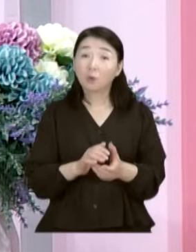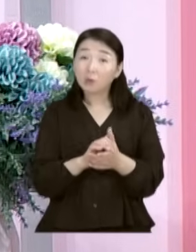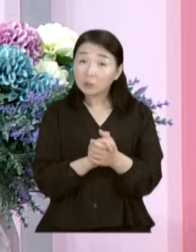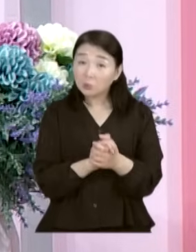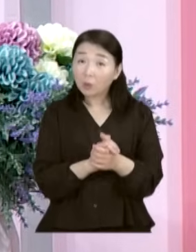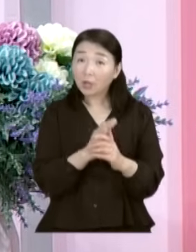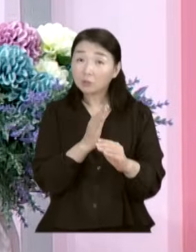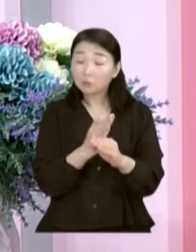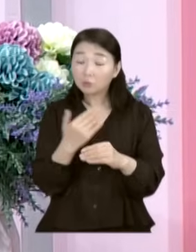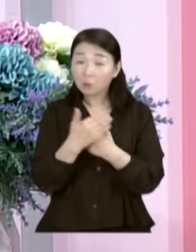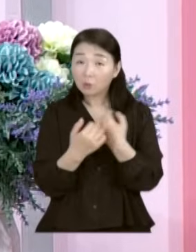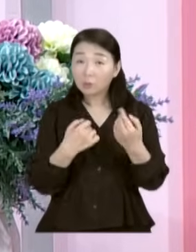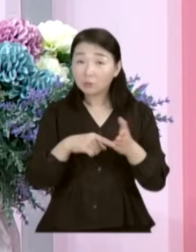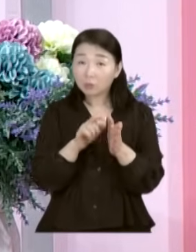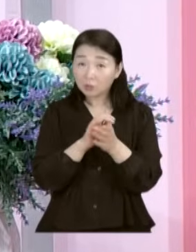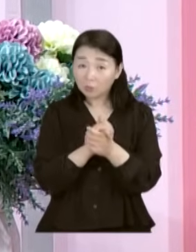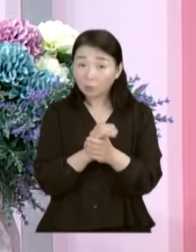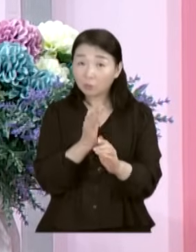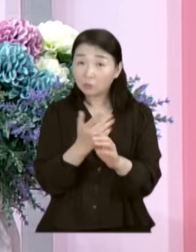건강에